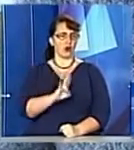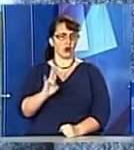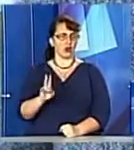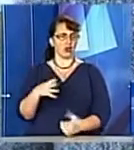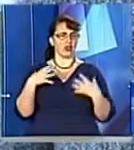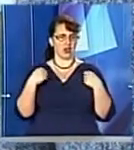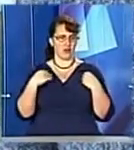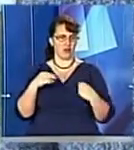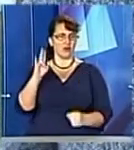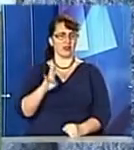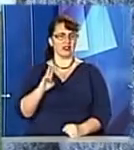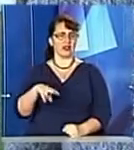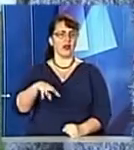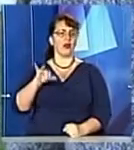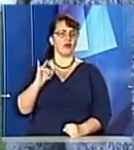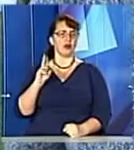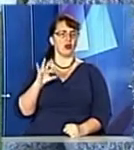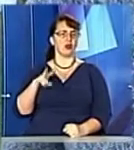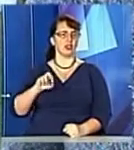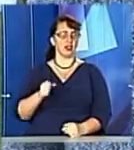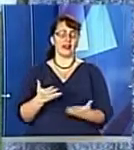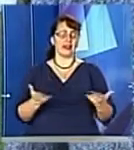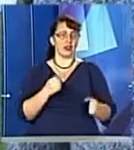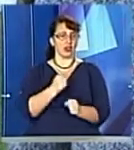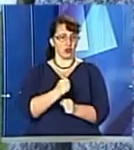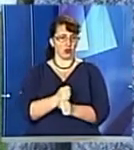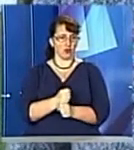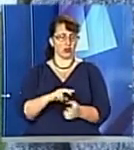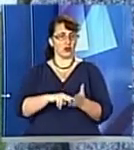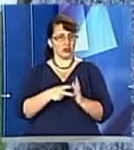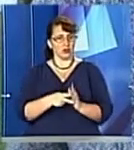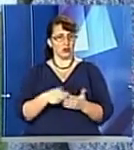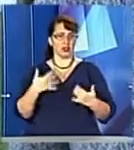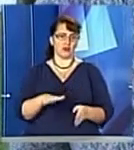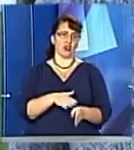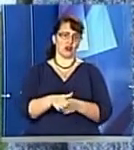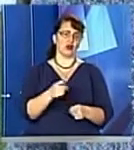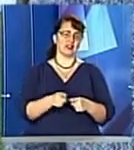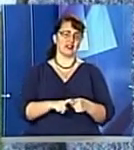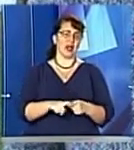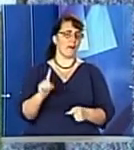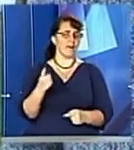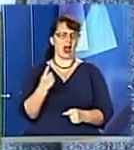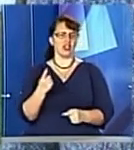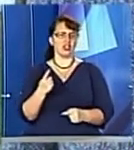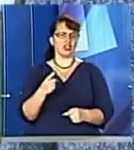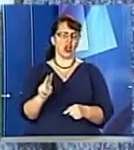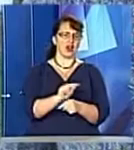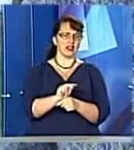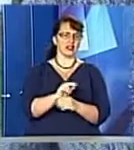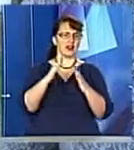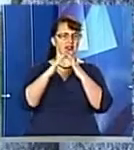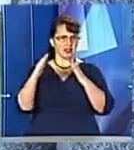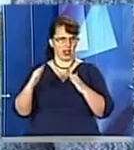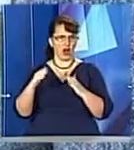Миколая. Які саме роботи передбачаються і вже виконуються, це передовсім роботи по реставрації даху, тому що він був в поганому